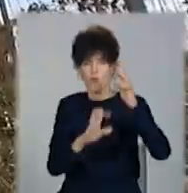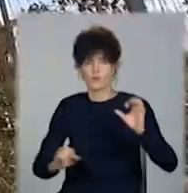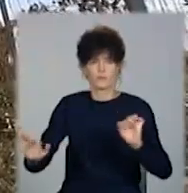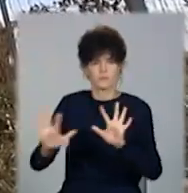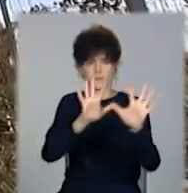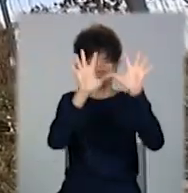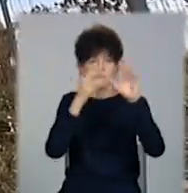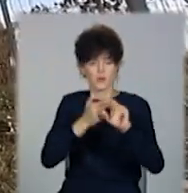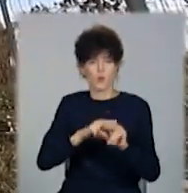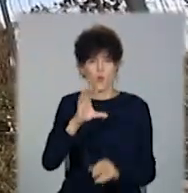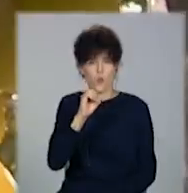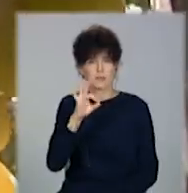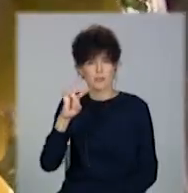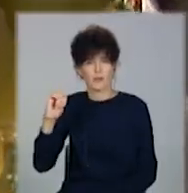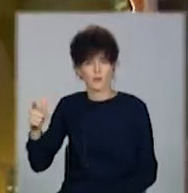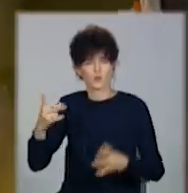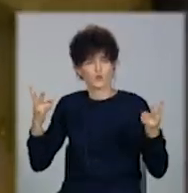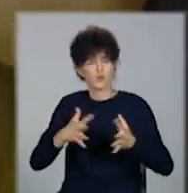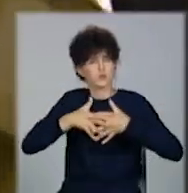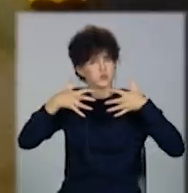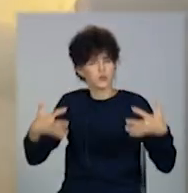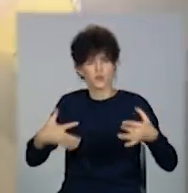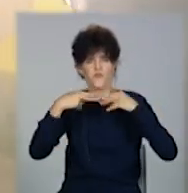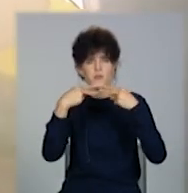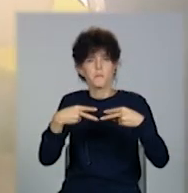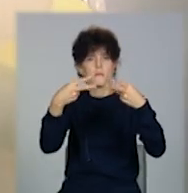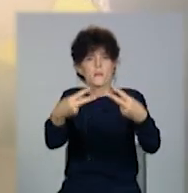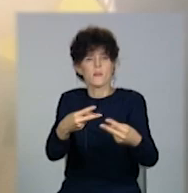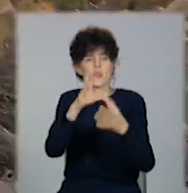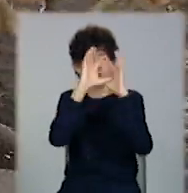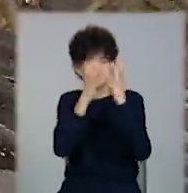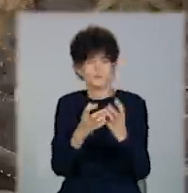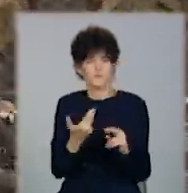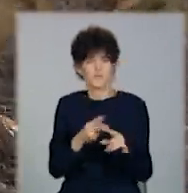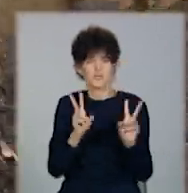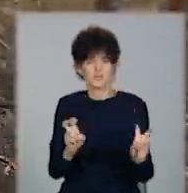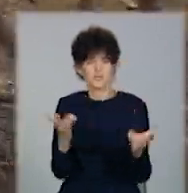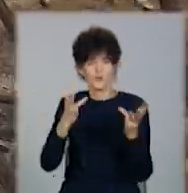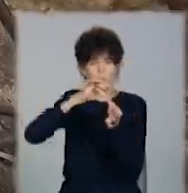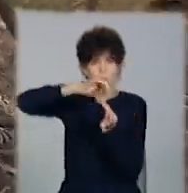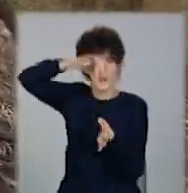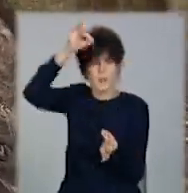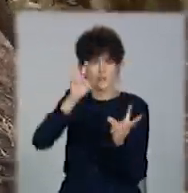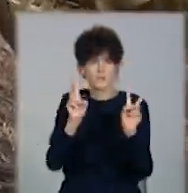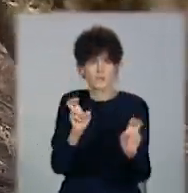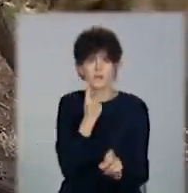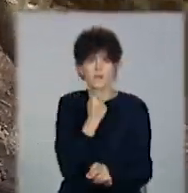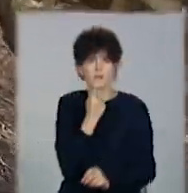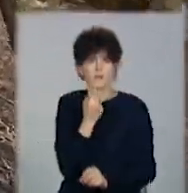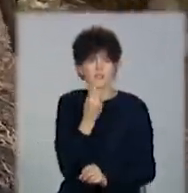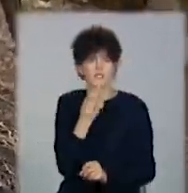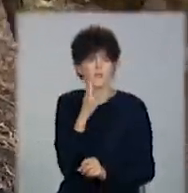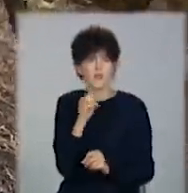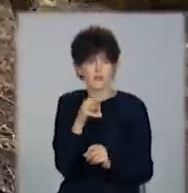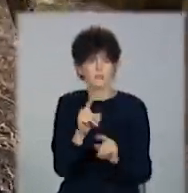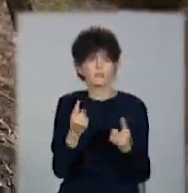восени вимагають чи не найбільше зусиль. Лоза має мати такий червоний колір, бачите? І отак вона